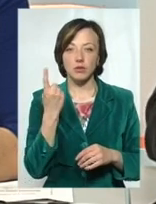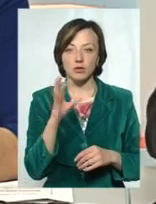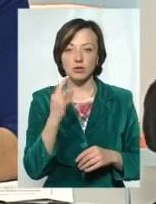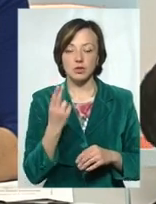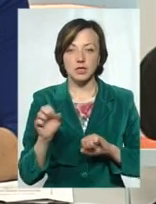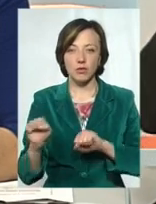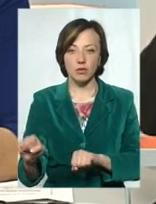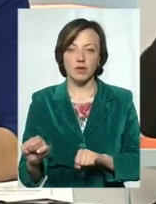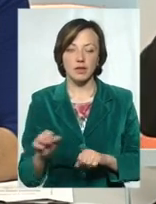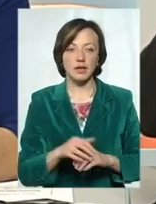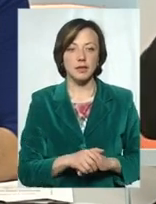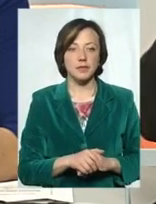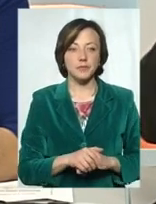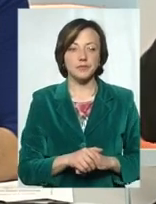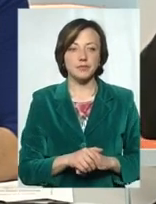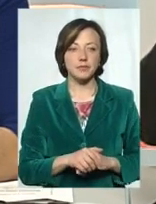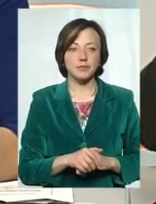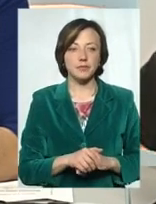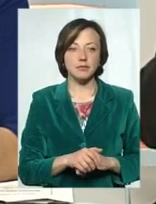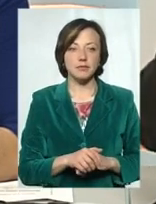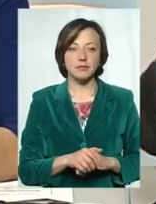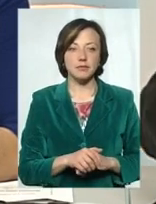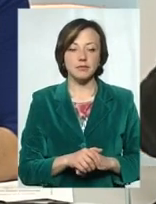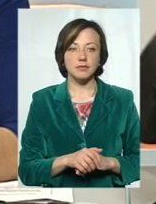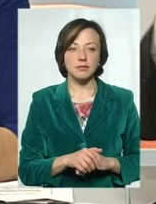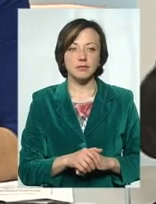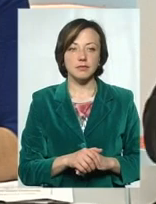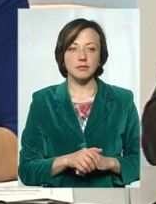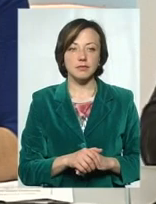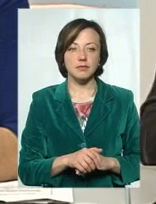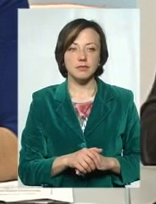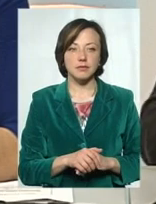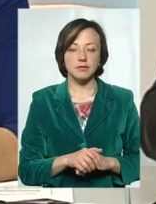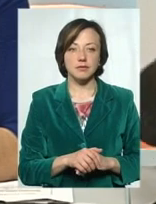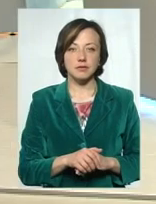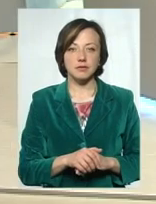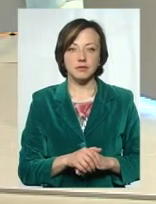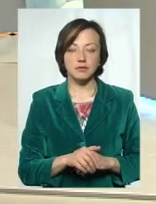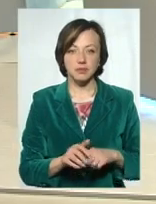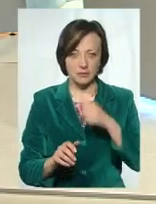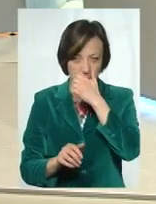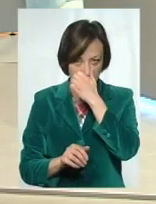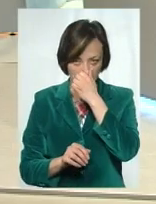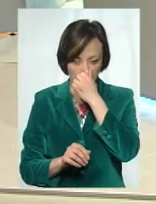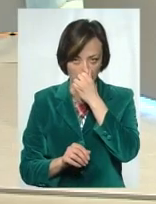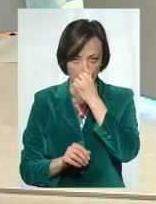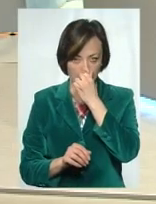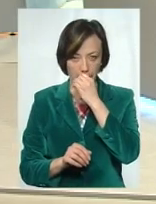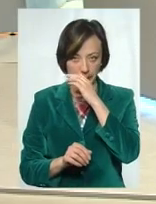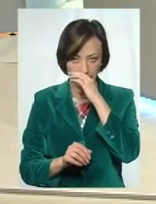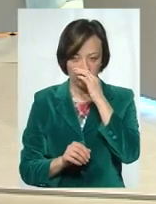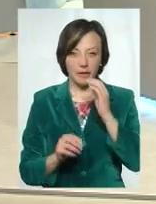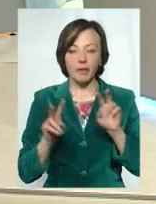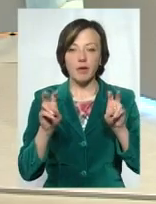соціального страхування. Оба фонда припиняють, буде єдиний працювати. Тут тема для окремої передачі. Але я б ще хотів, ще знаєте, що звернути